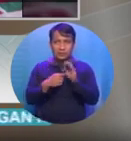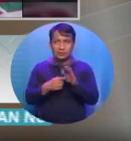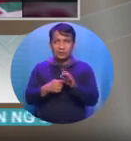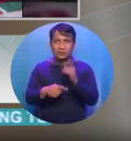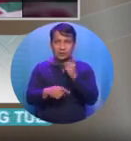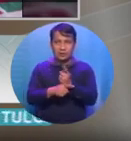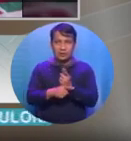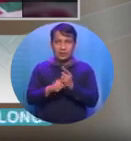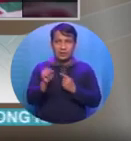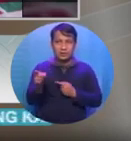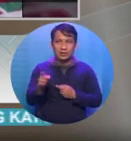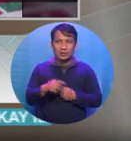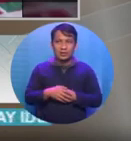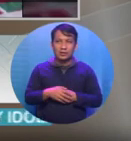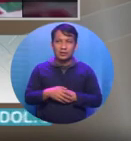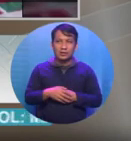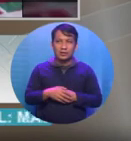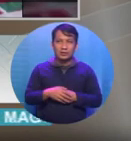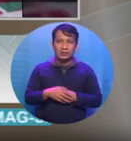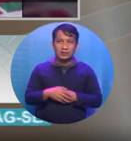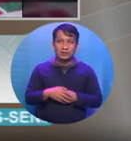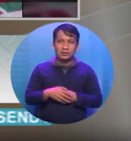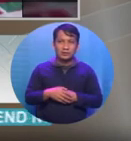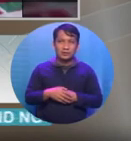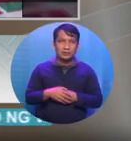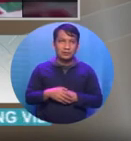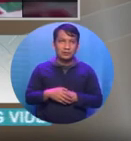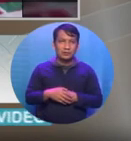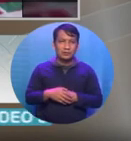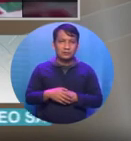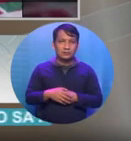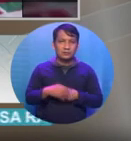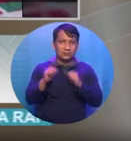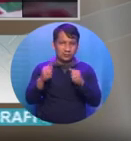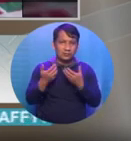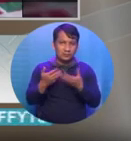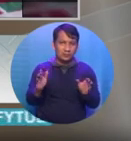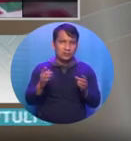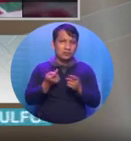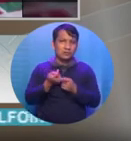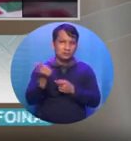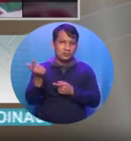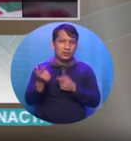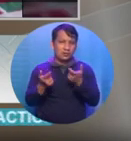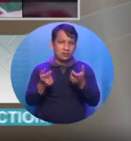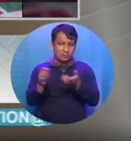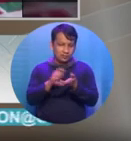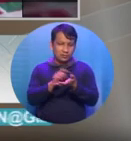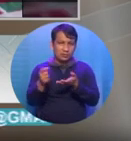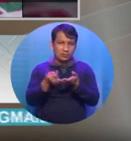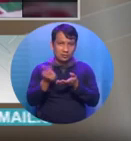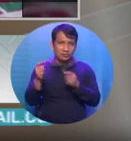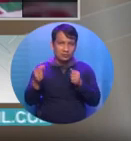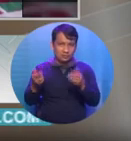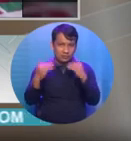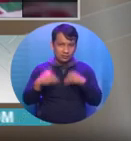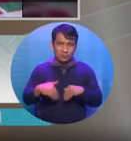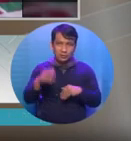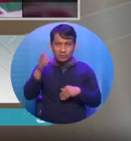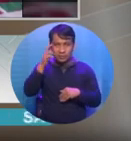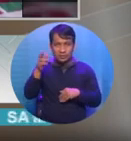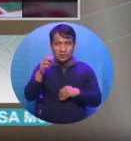okay? Pwede? Actually po, nauna na po ako sa kanya. Sige, bura. Binura na. Ibubura mo rin sa'yo,